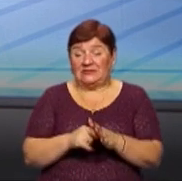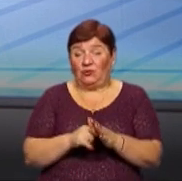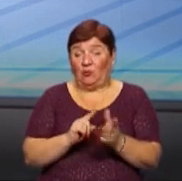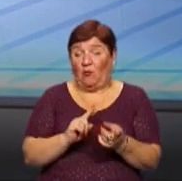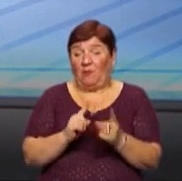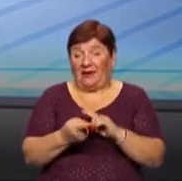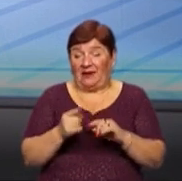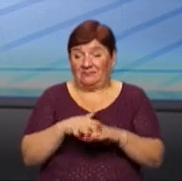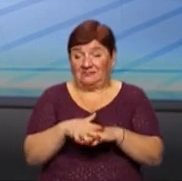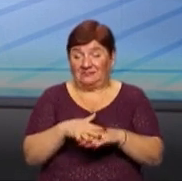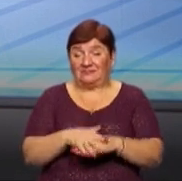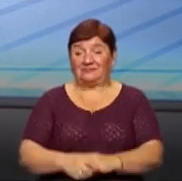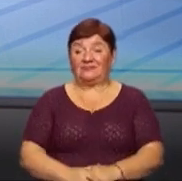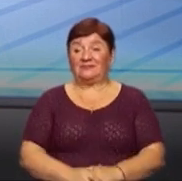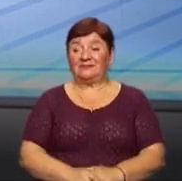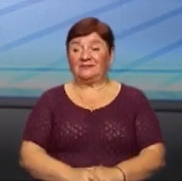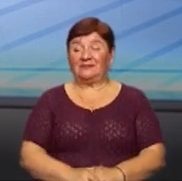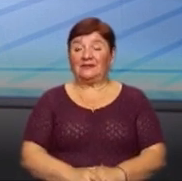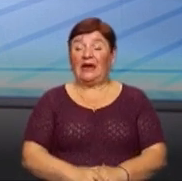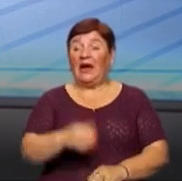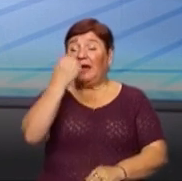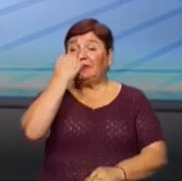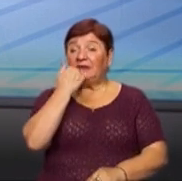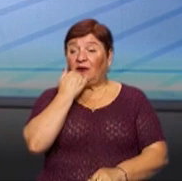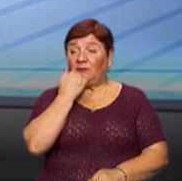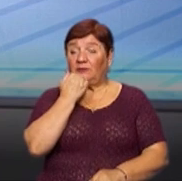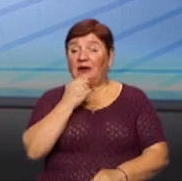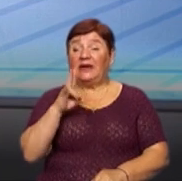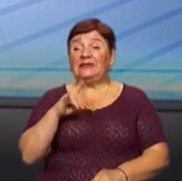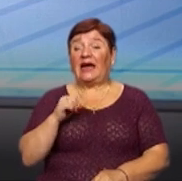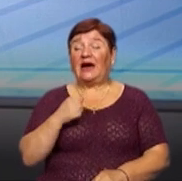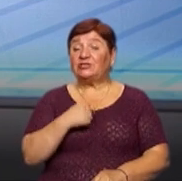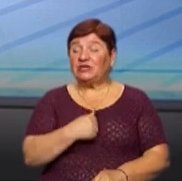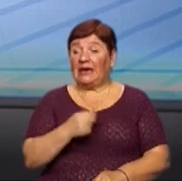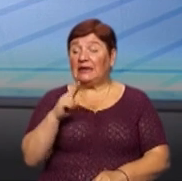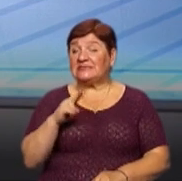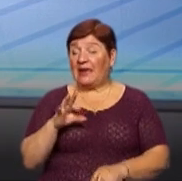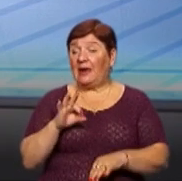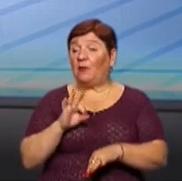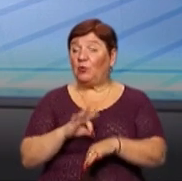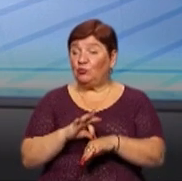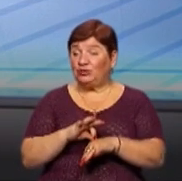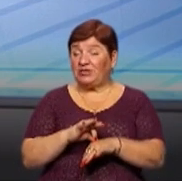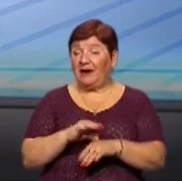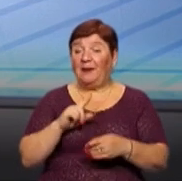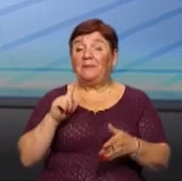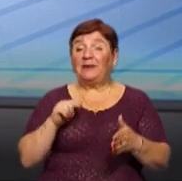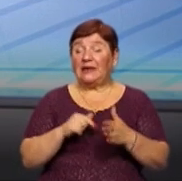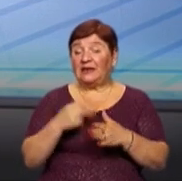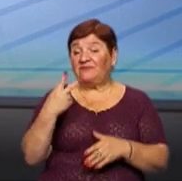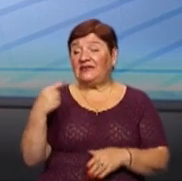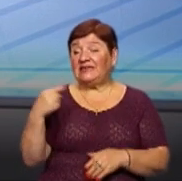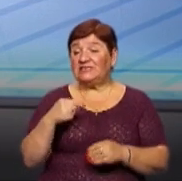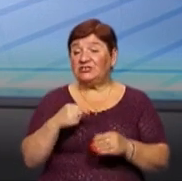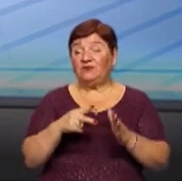таке? Ми в якій країні? Дякуємо вам за запитання, пані Анастасія. На жаль, це є болюче питання дійсно державних службовців. З 2008